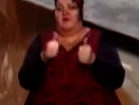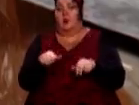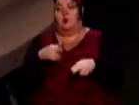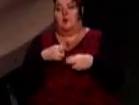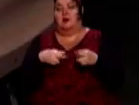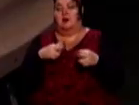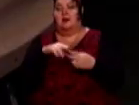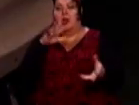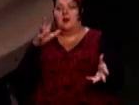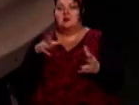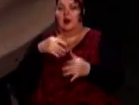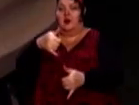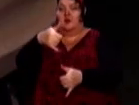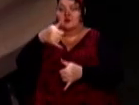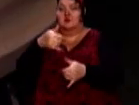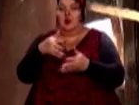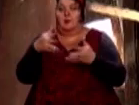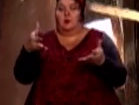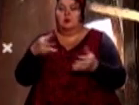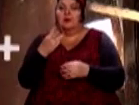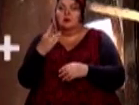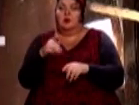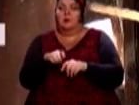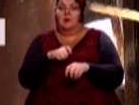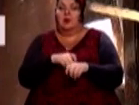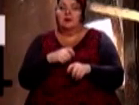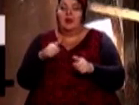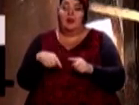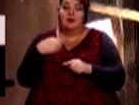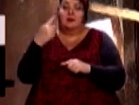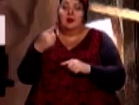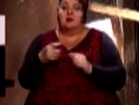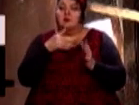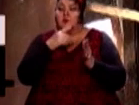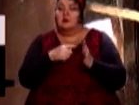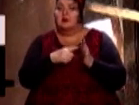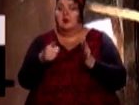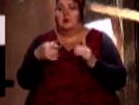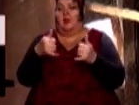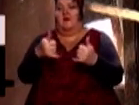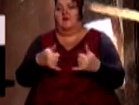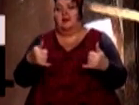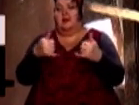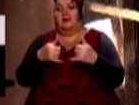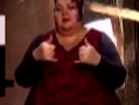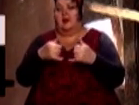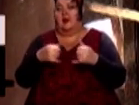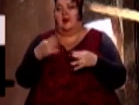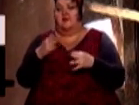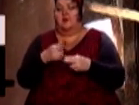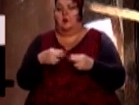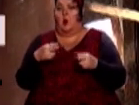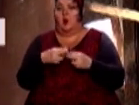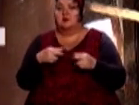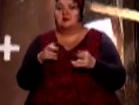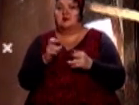висота понад 3 метри. Наступні етапи – це зняття гіпсових форм. Далі – відлиття моделі в бронзі. Також – виготовлення